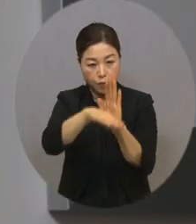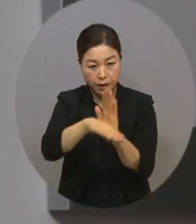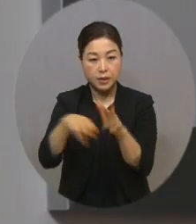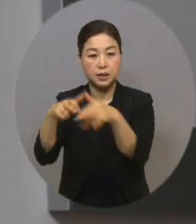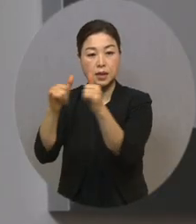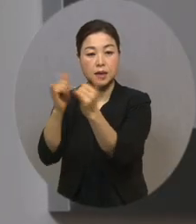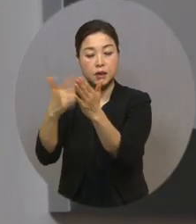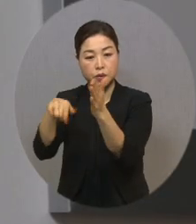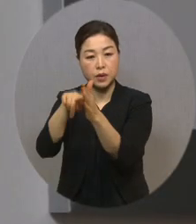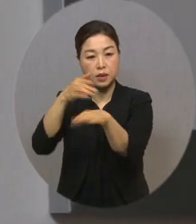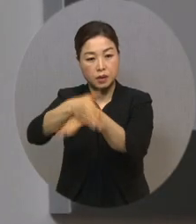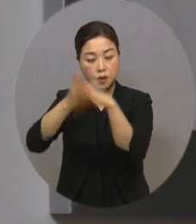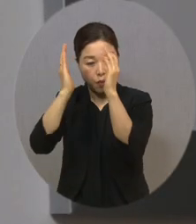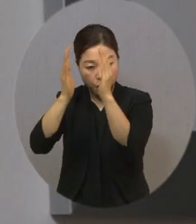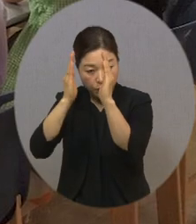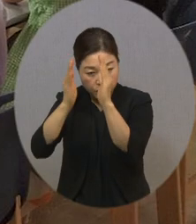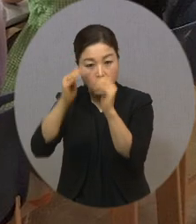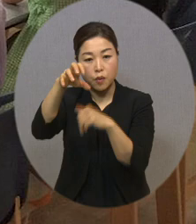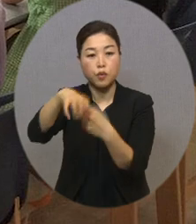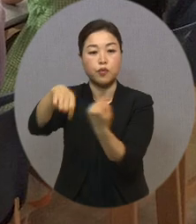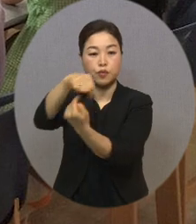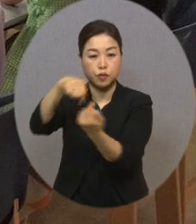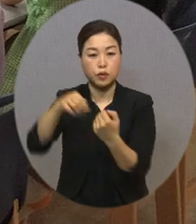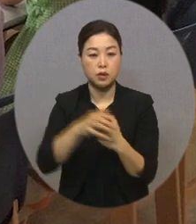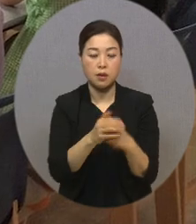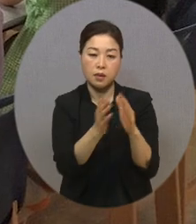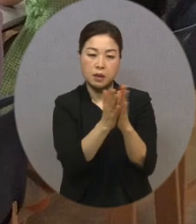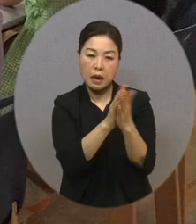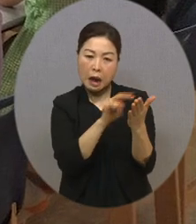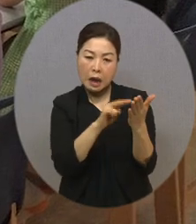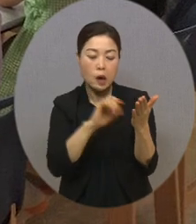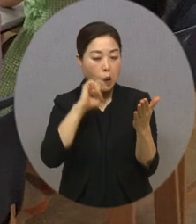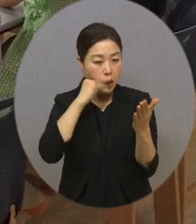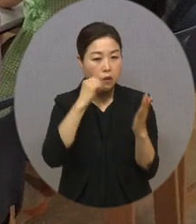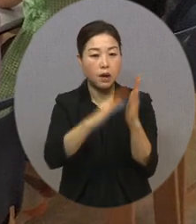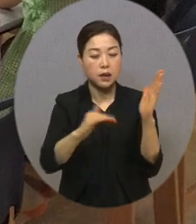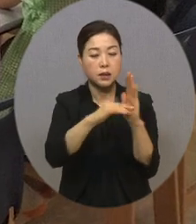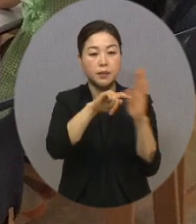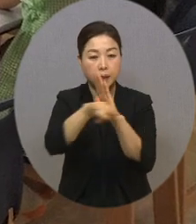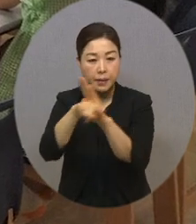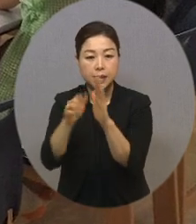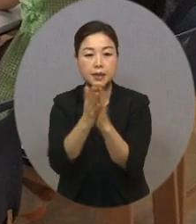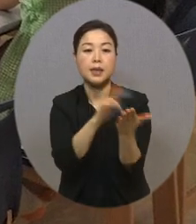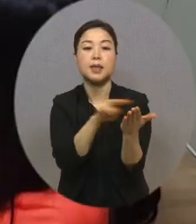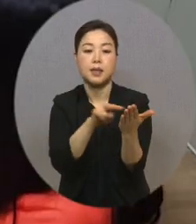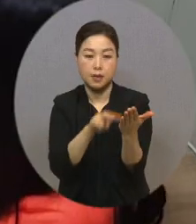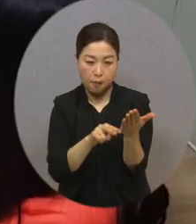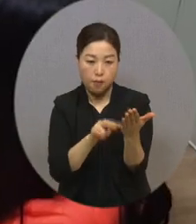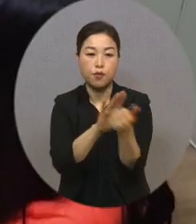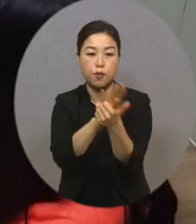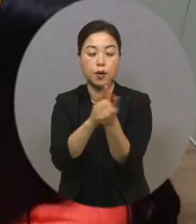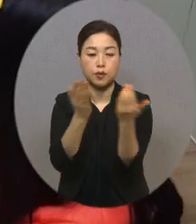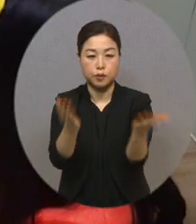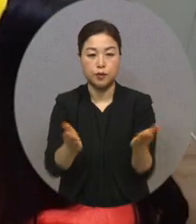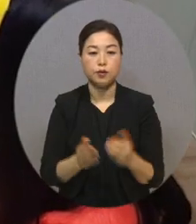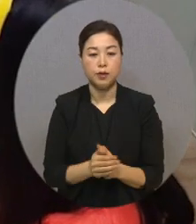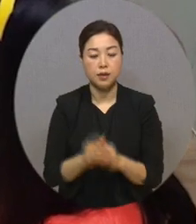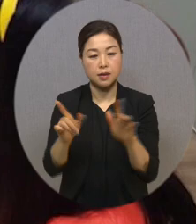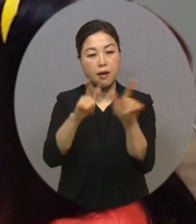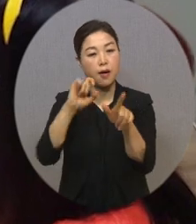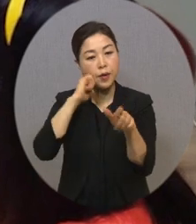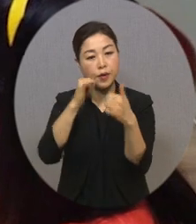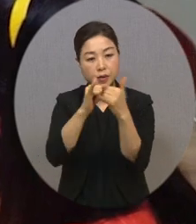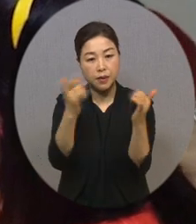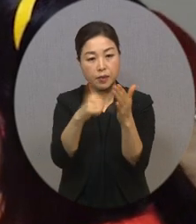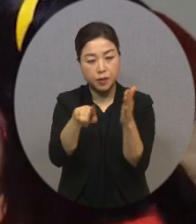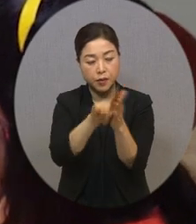장애인을 위한 느린학습자 공간 운영, 독서 취약아동 가정 방문을 통한 책 읽어주기 등 소외계층을 위한 다양한